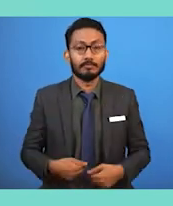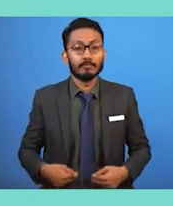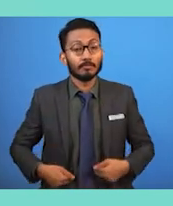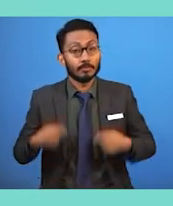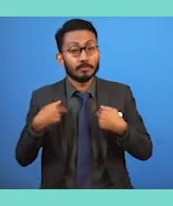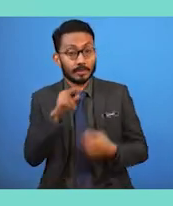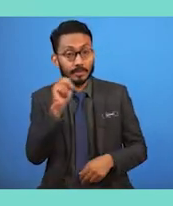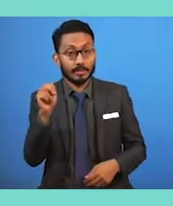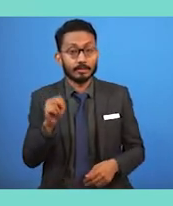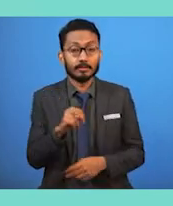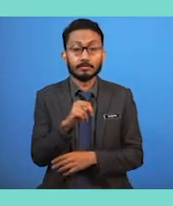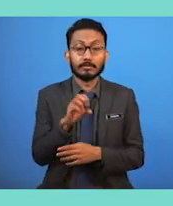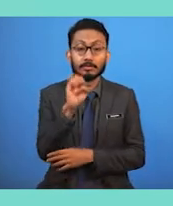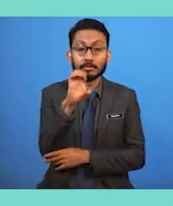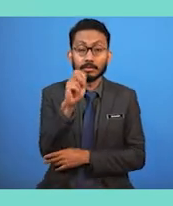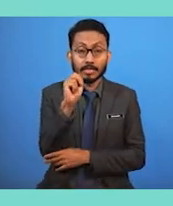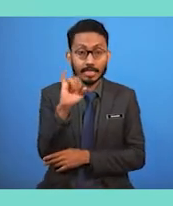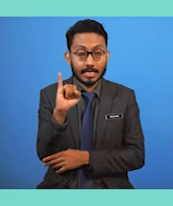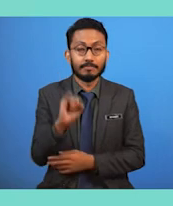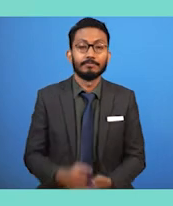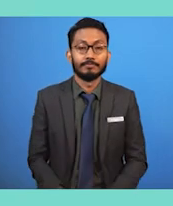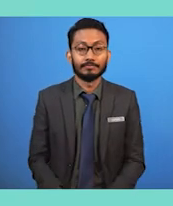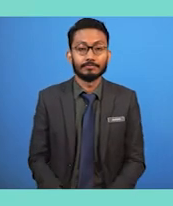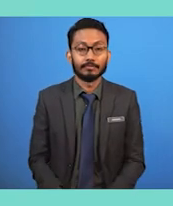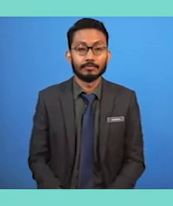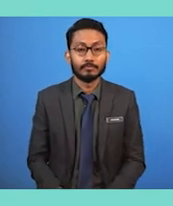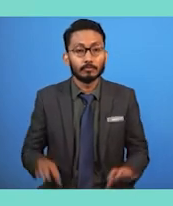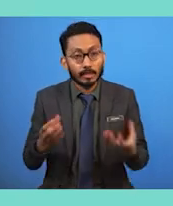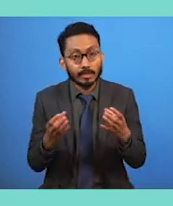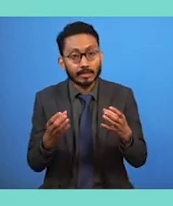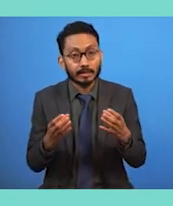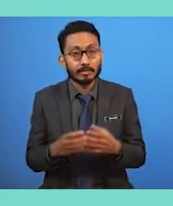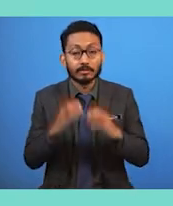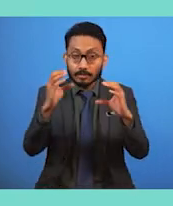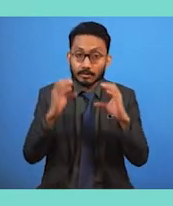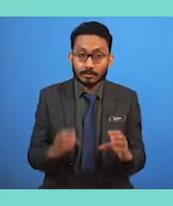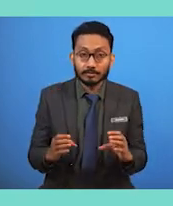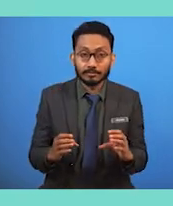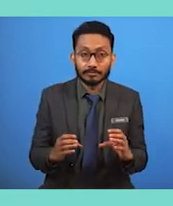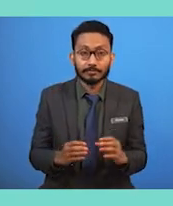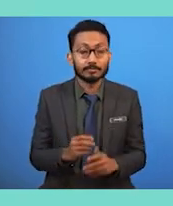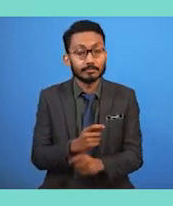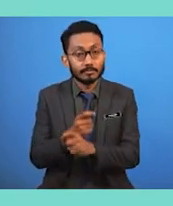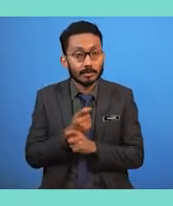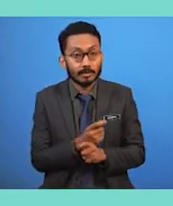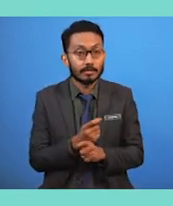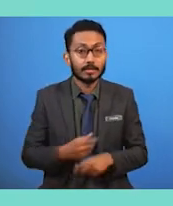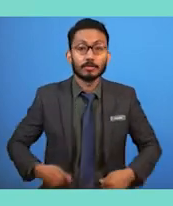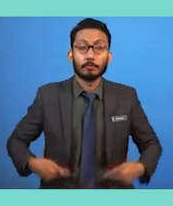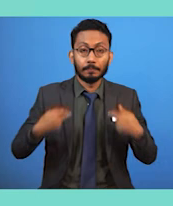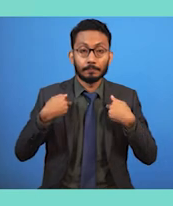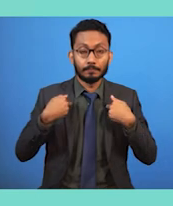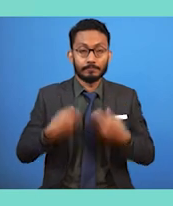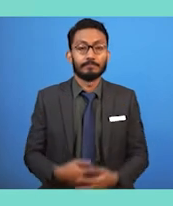ternakan. Kedua, melaksanakan kaedah penternakan hidupan seni dengan peralatan yang